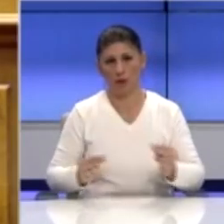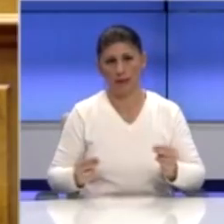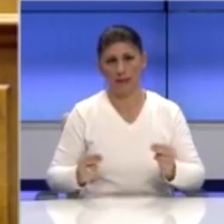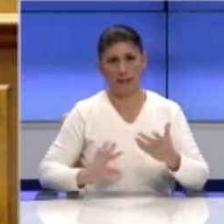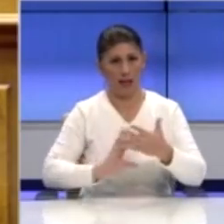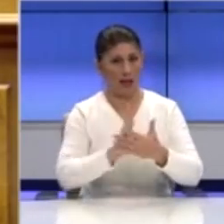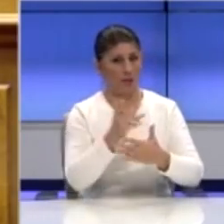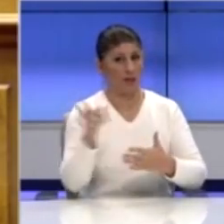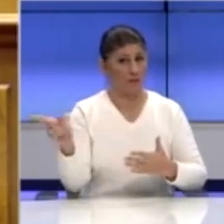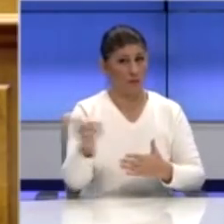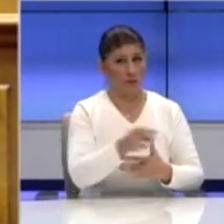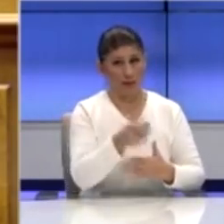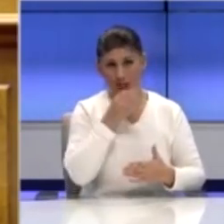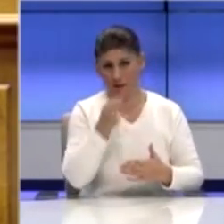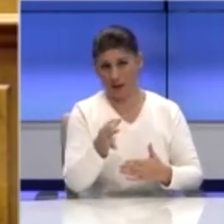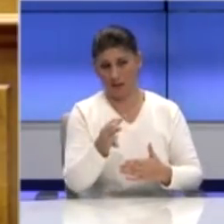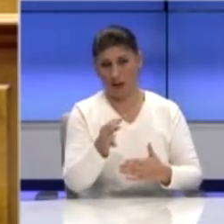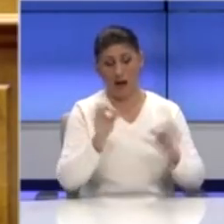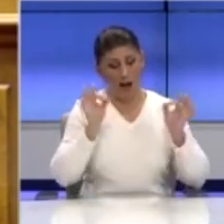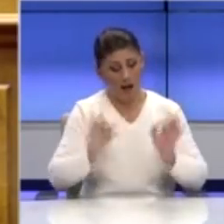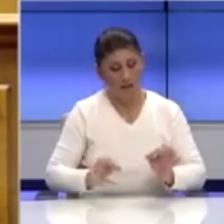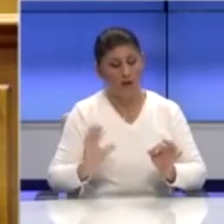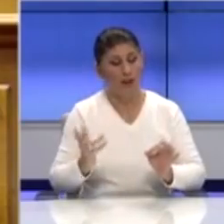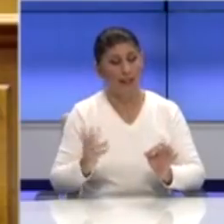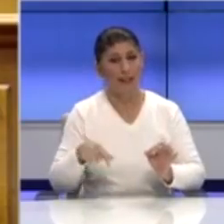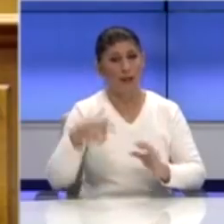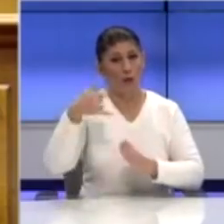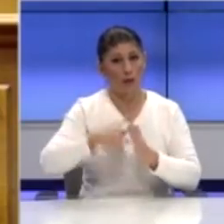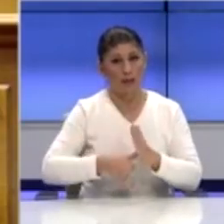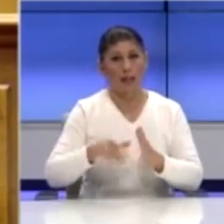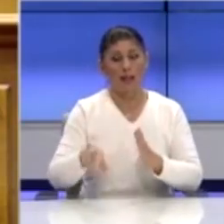η ανάπτυξη που εσείς ευαγγελίζεστε, ακριβώς γιατί στην ουσία